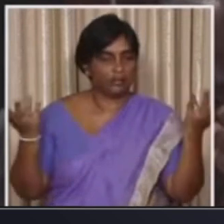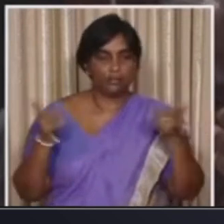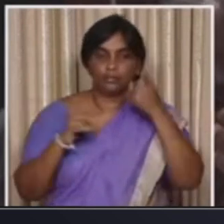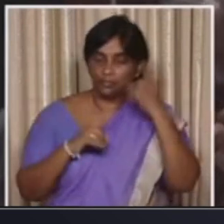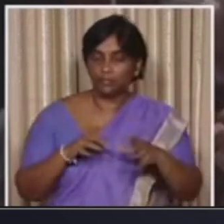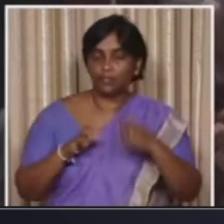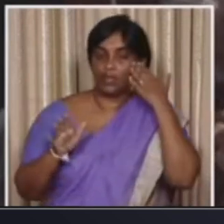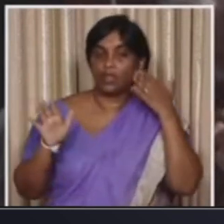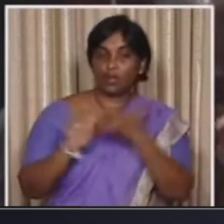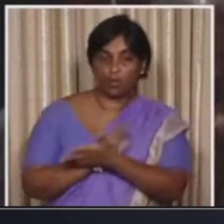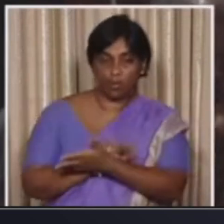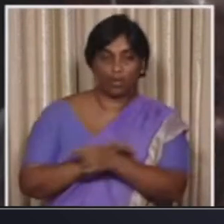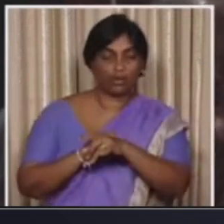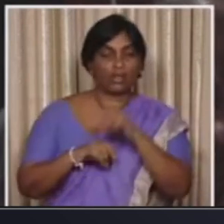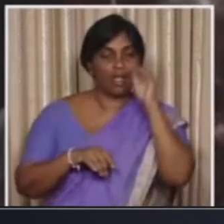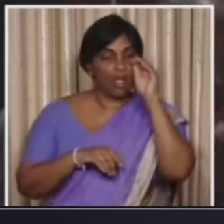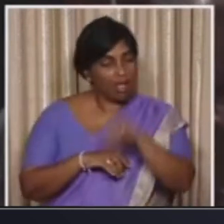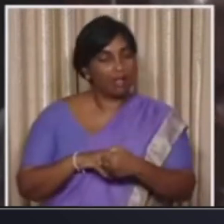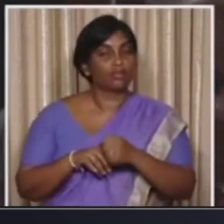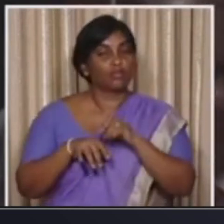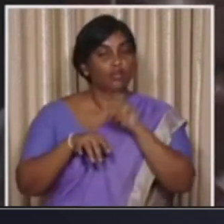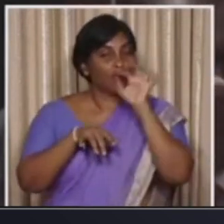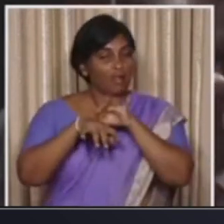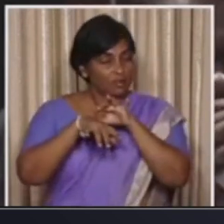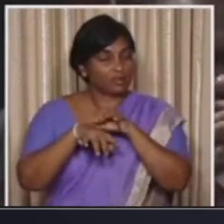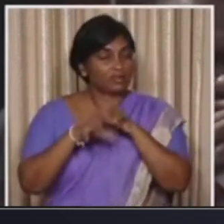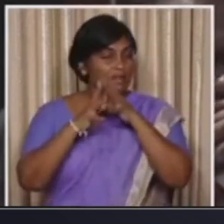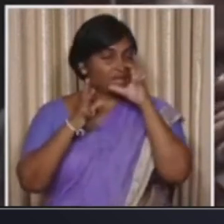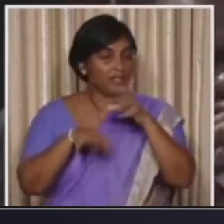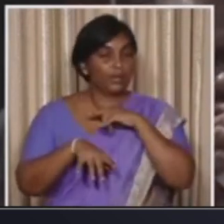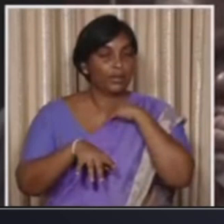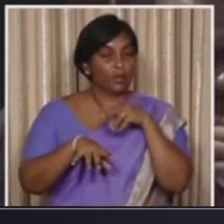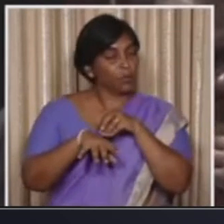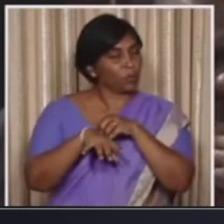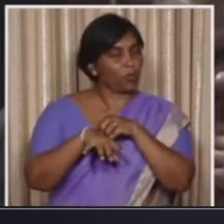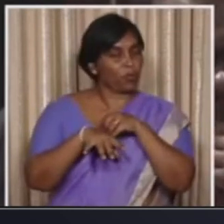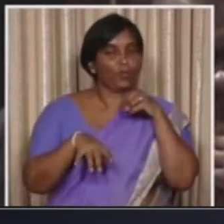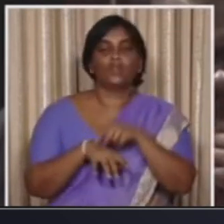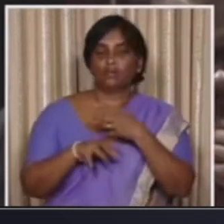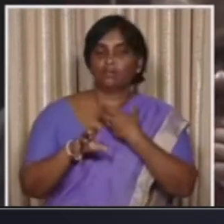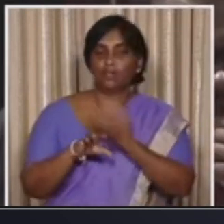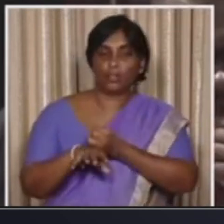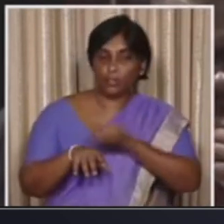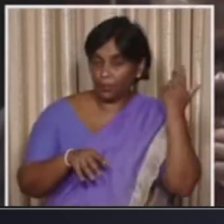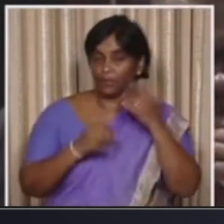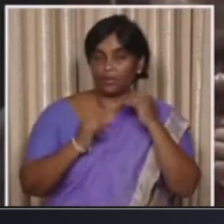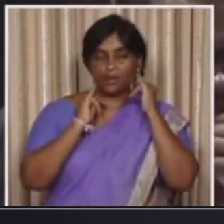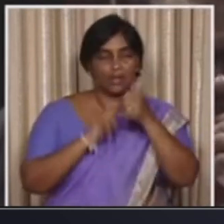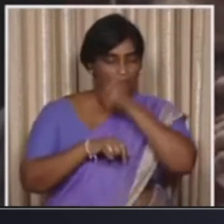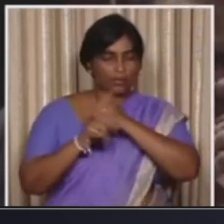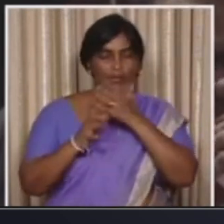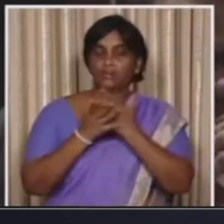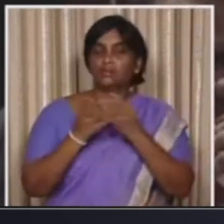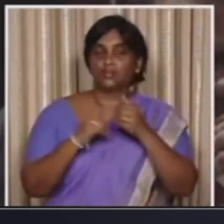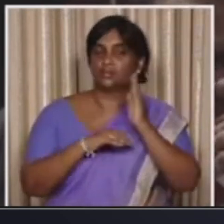Esa kotore inna ali makuno, me leura abon makuno, iwat karna dusene walak kuna wede pilulak,